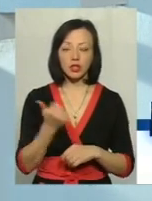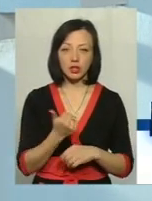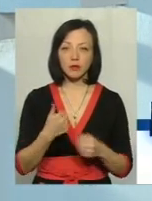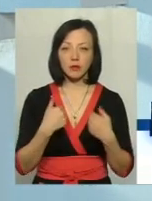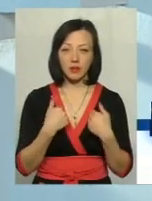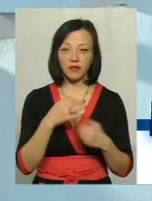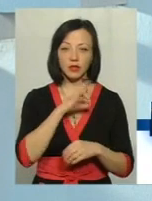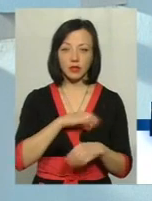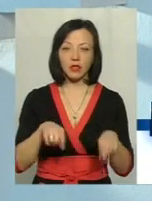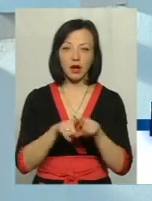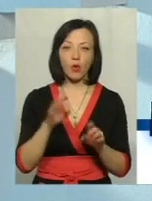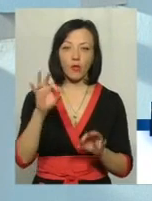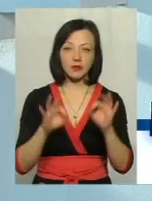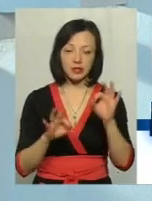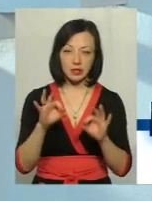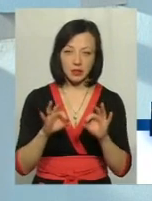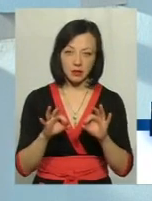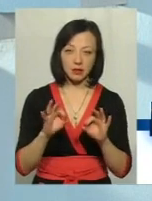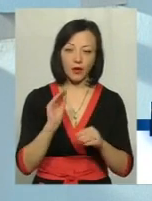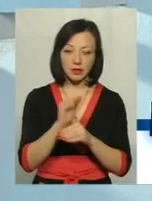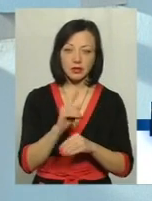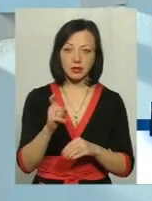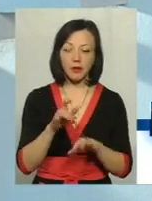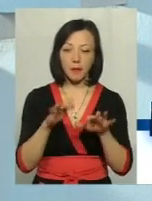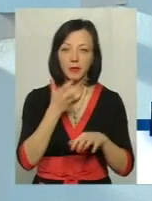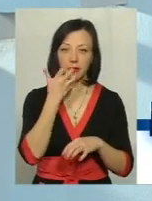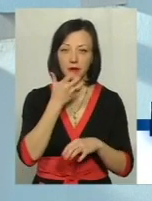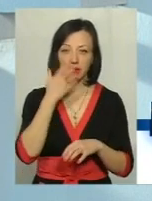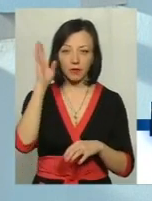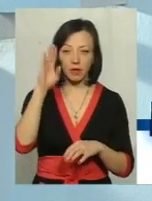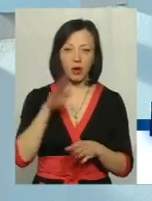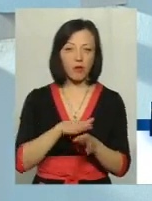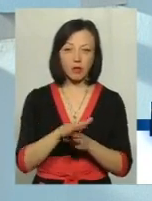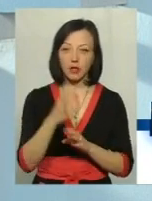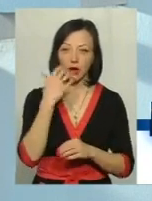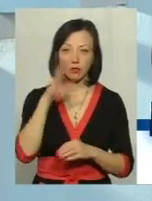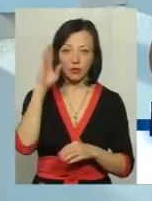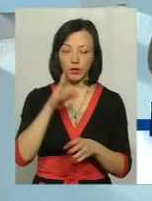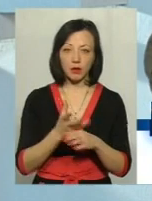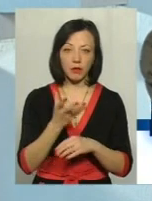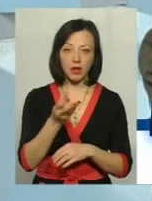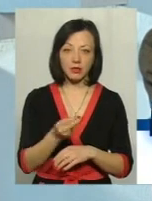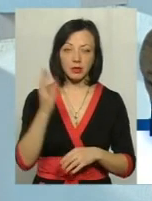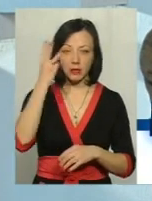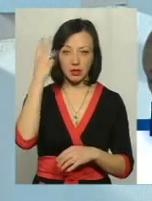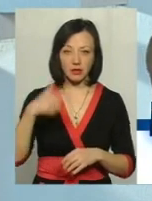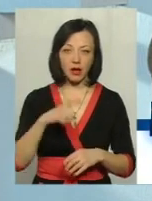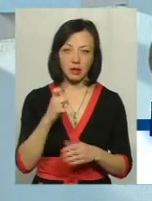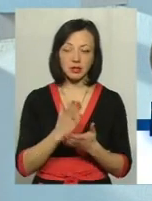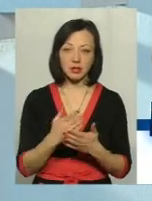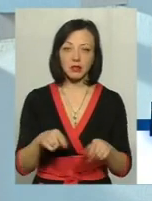ми приміняємо такі коефіцієнти. Тобто мешканці не платять повністю за гарячу воду. Ну і Хмельницькгаз, є